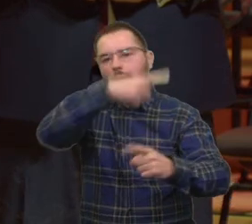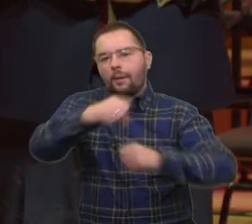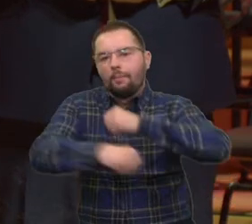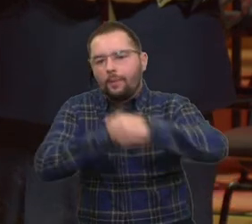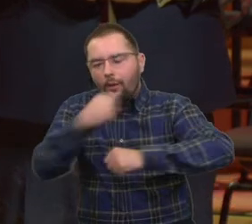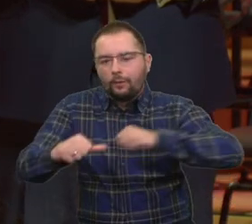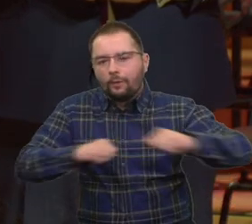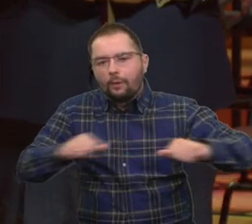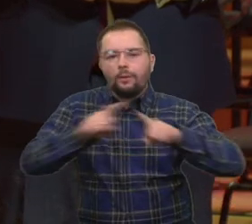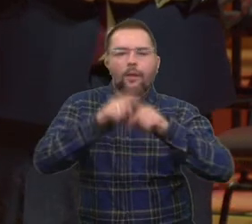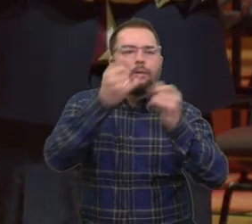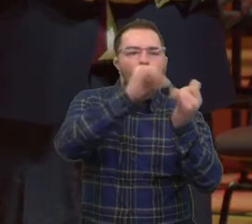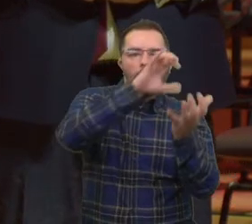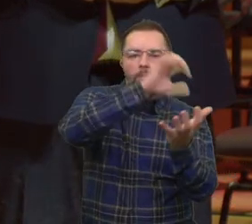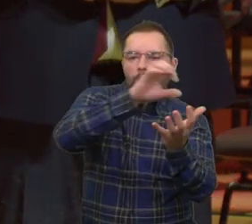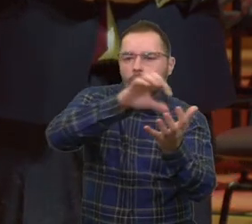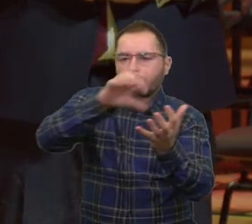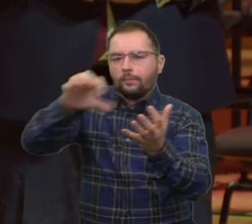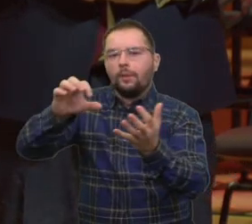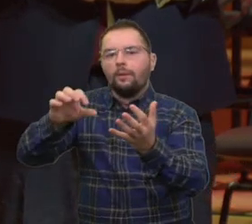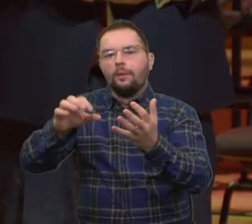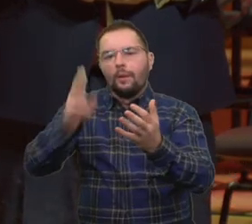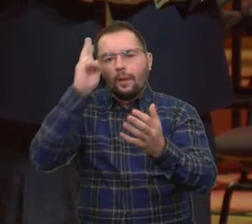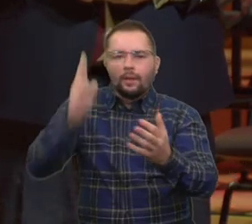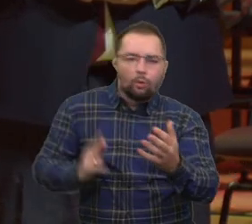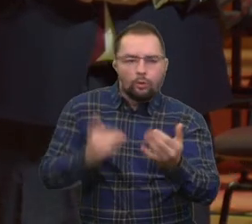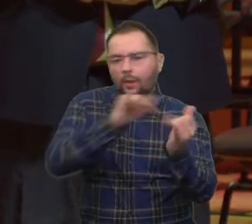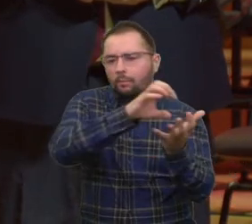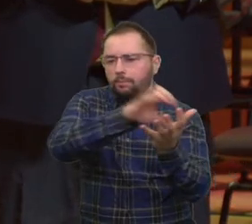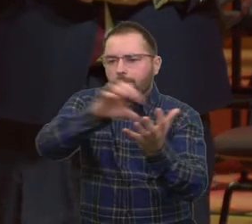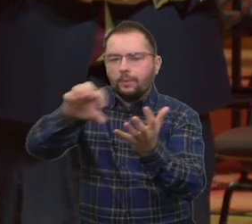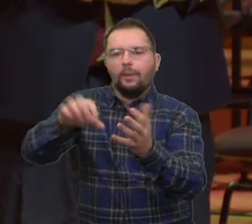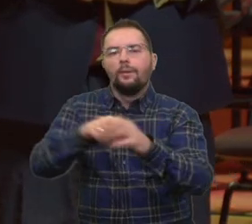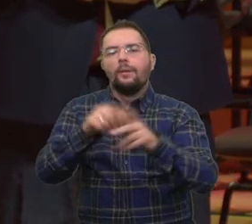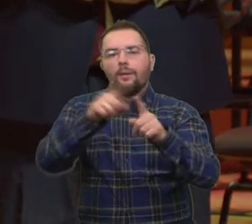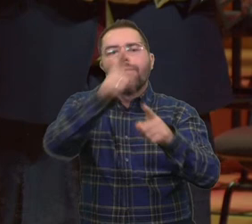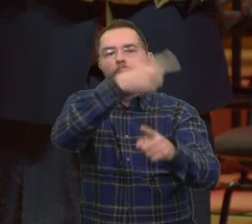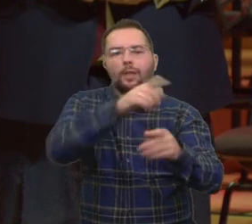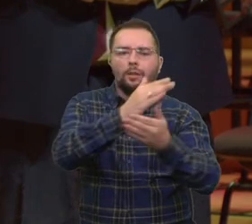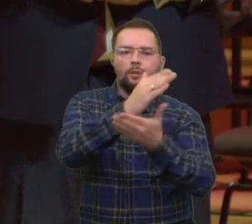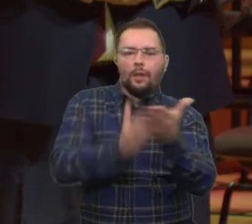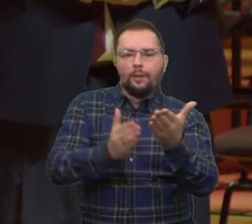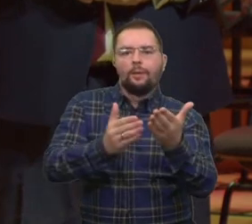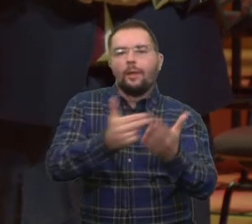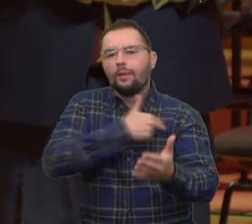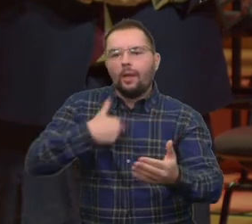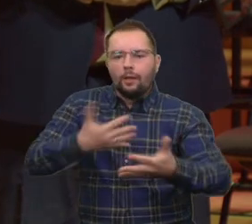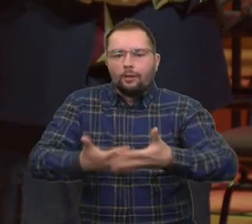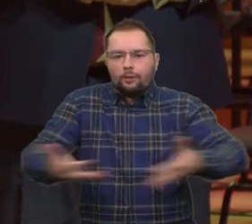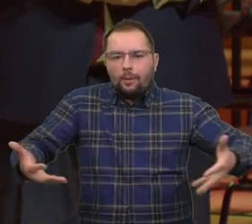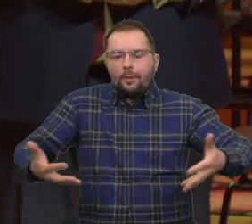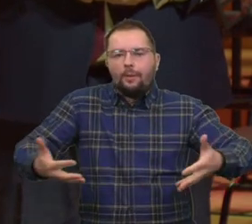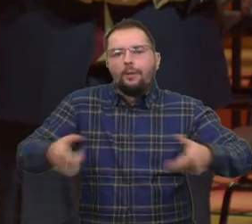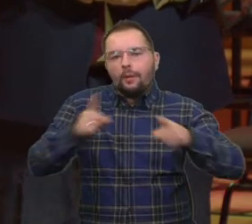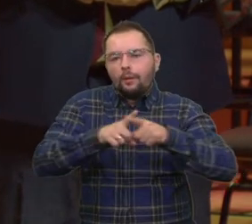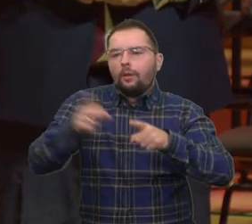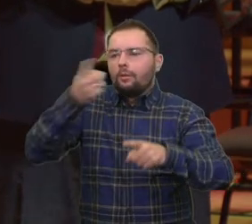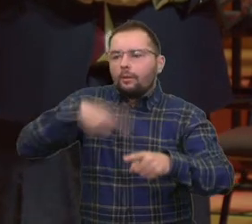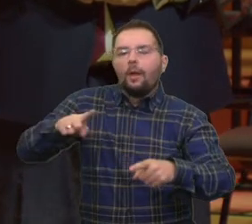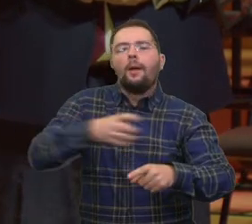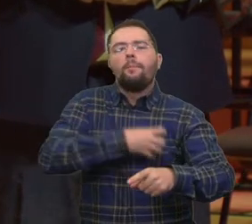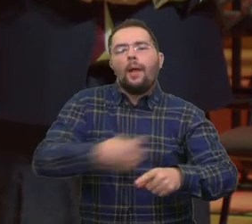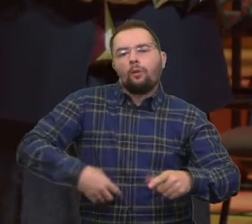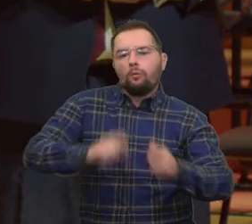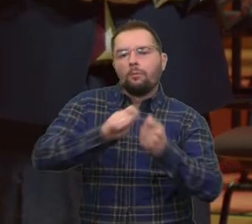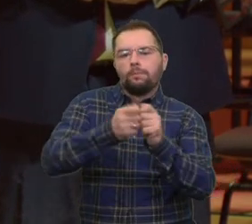samorządowym różnych instytucji. To wy jesteście solą tego województwa, wy jesteście solą tej ziemi i marszałkowie czy inni się zmieniają, a